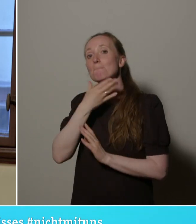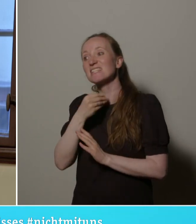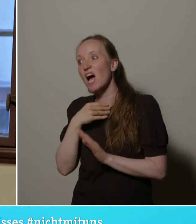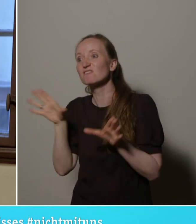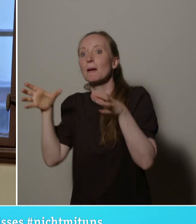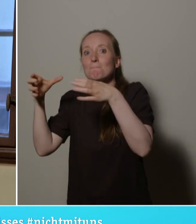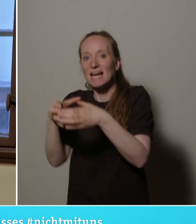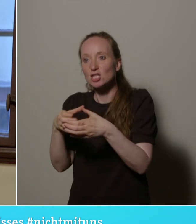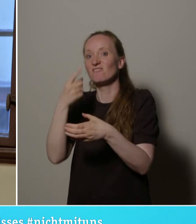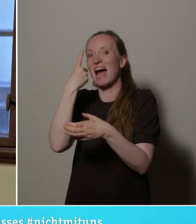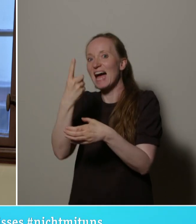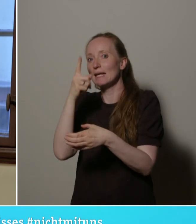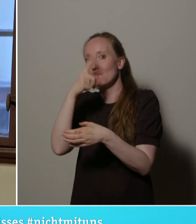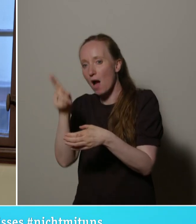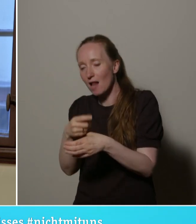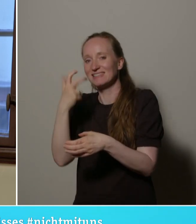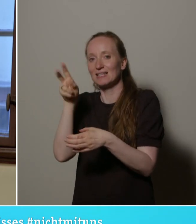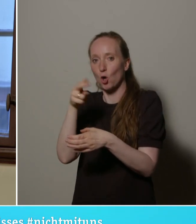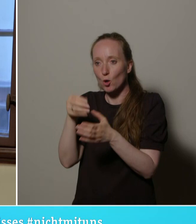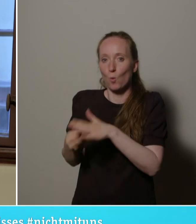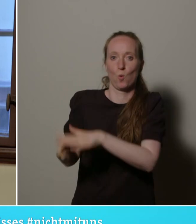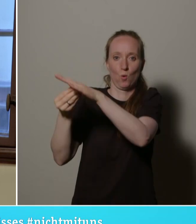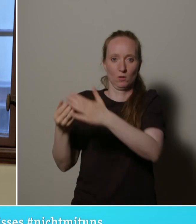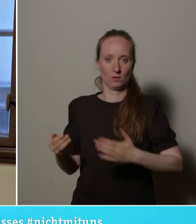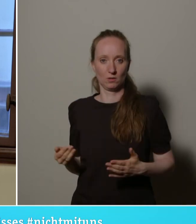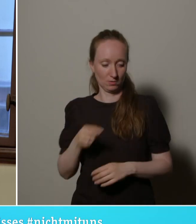abwegig, dass man diese Forderung aufstellt. Aber ich